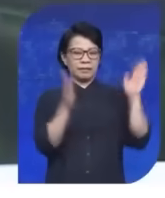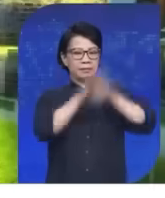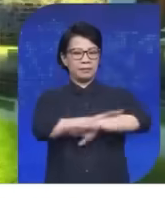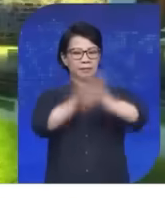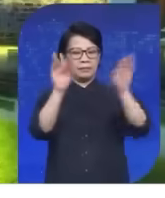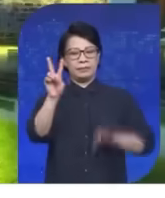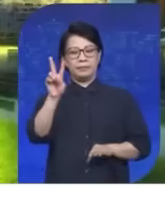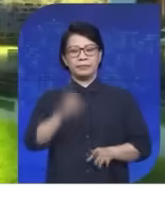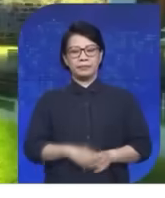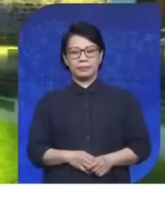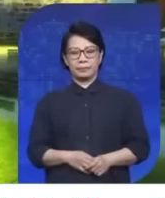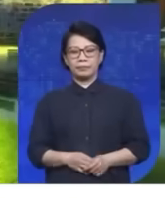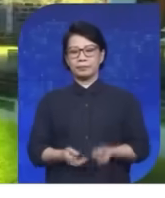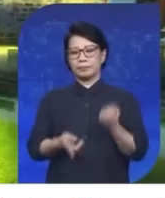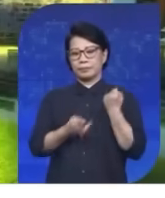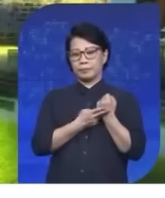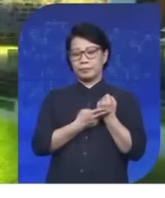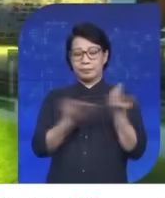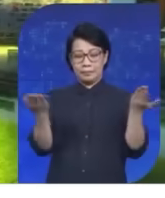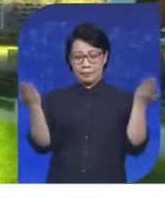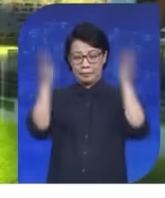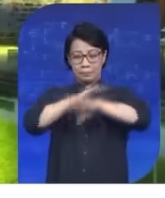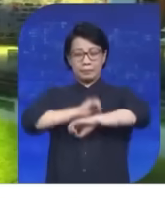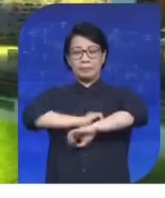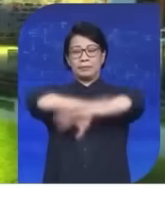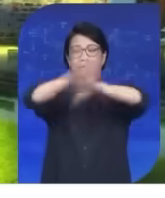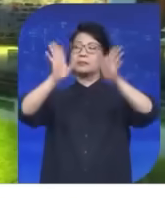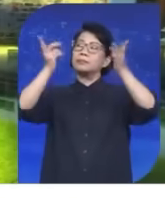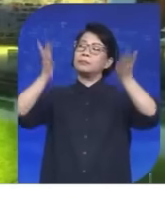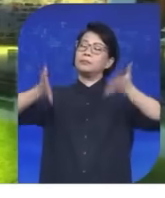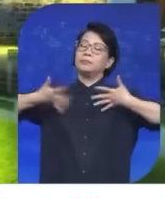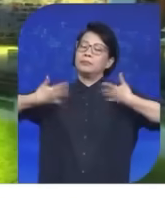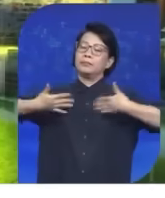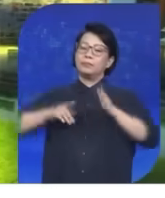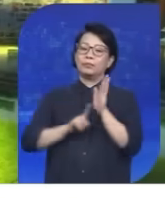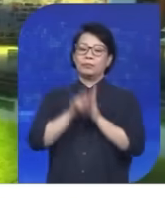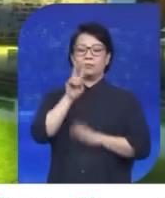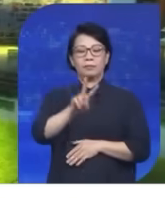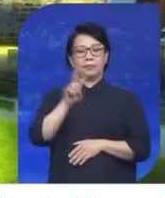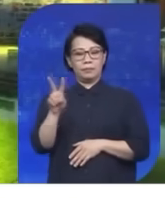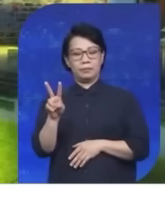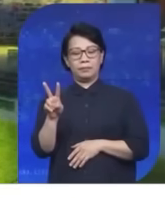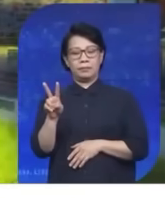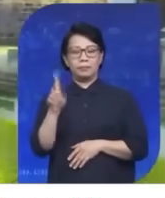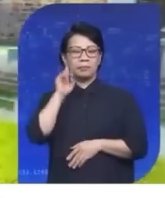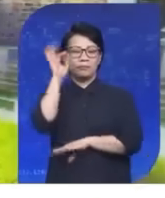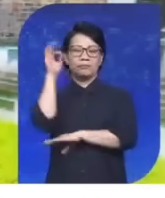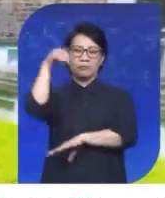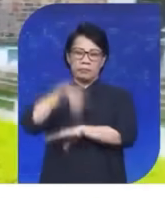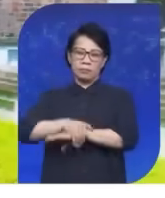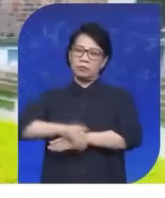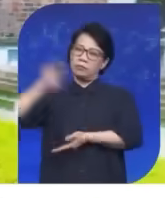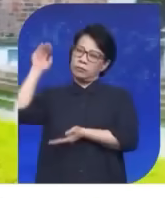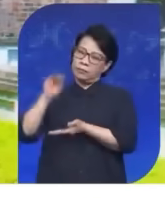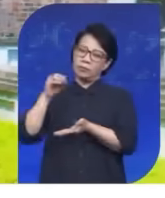mai. Thủ đô Hà Nội đêm nay và sáng mai có mưa dông, trời mát lạnh, nhiệt độ thấp nhất là 22 độ C. Trưa chiều mai mưa giảm, nhiệt